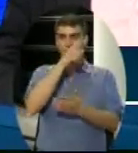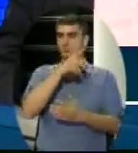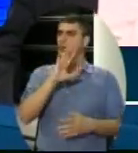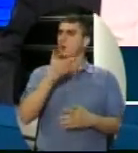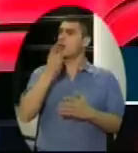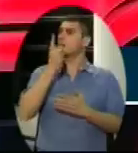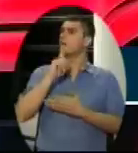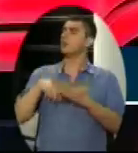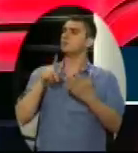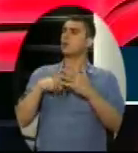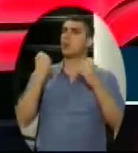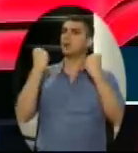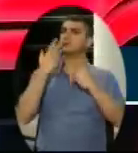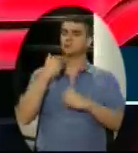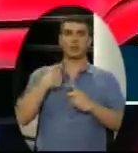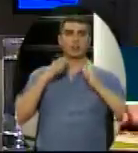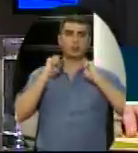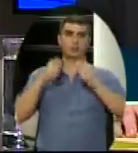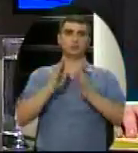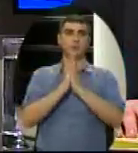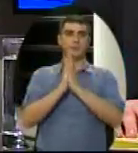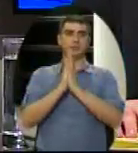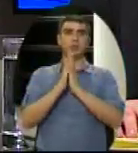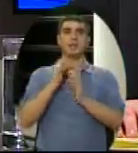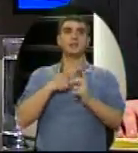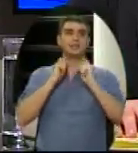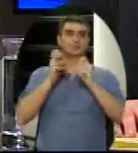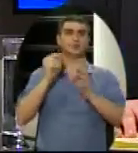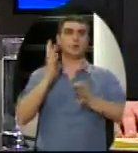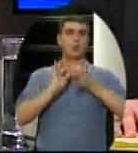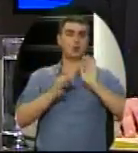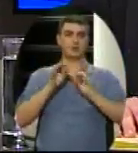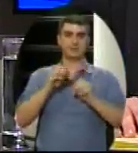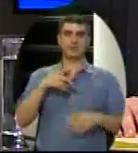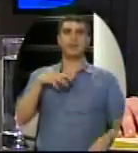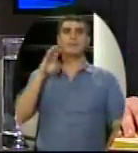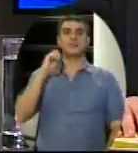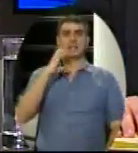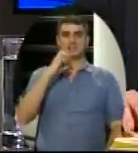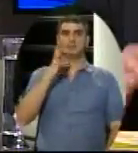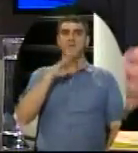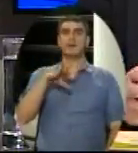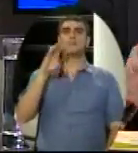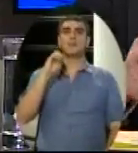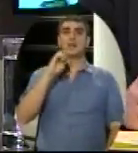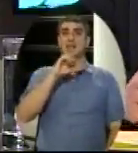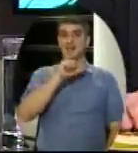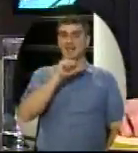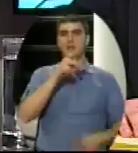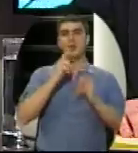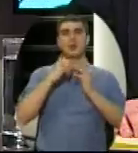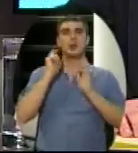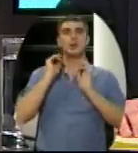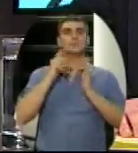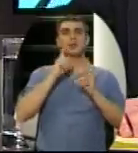את עוצמה לישראל? אם אני אוכל לענות, אנחנו הגשנו את הבקשה הזאת באמצעות, אני הגשתי באמצעות עורכי הדין אבי הכספי ומרטין קיאל, לפסול את ממשיכי דרכם